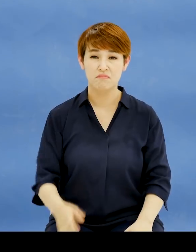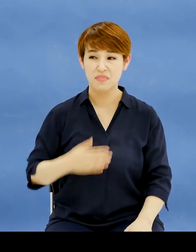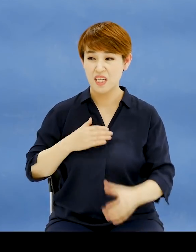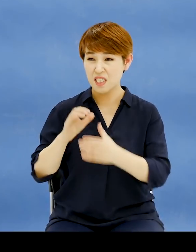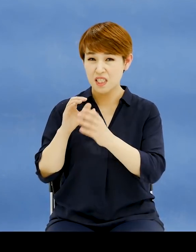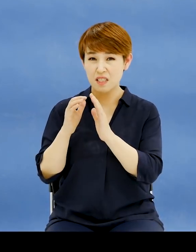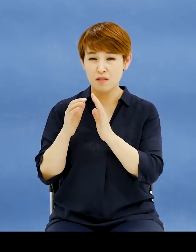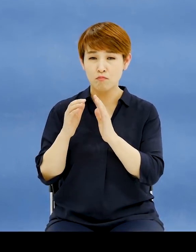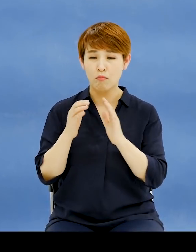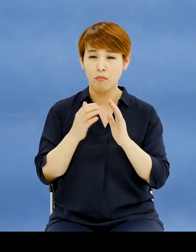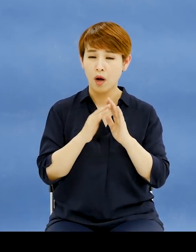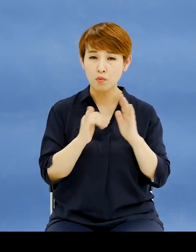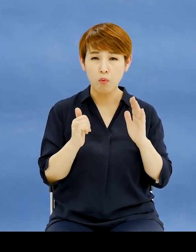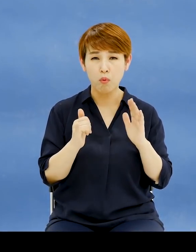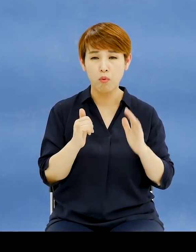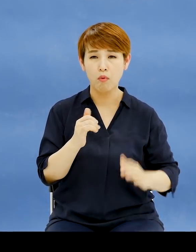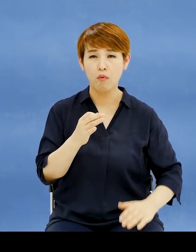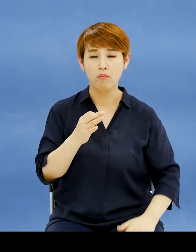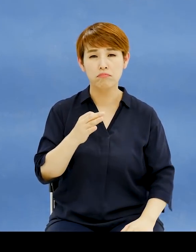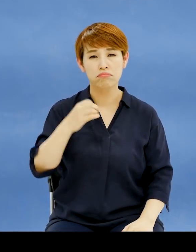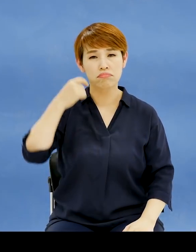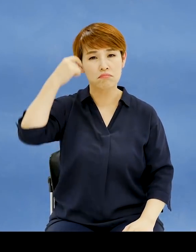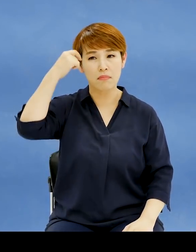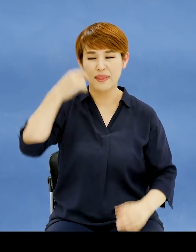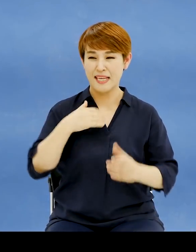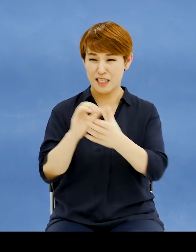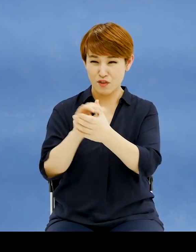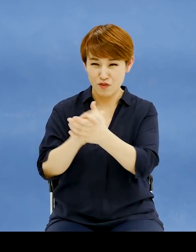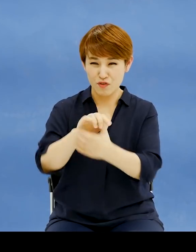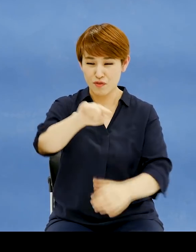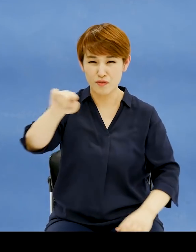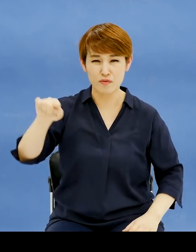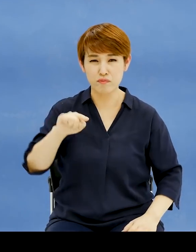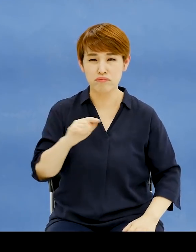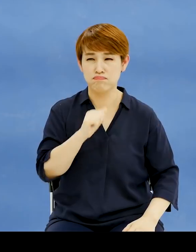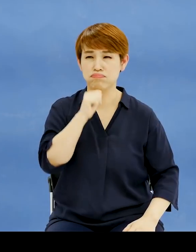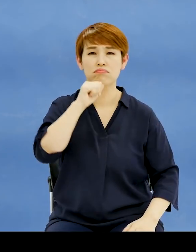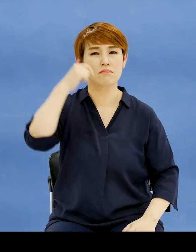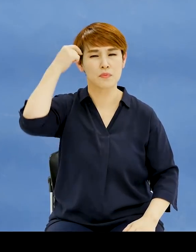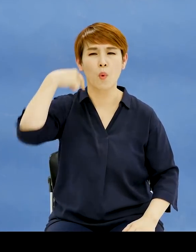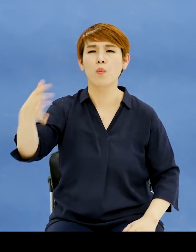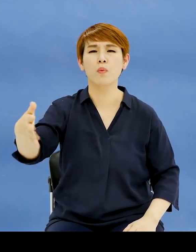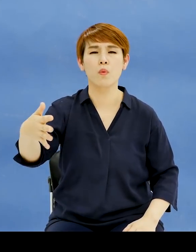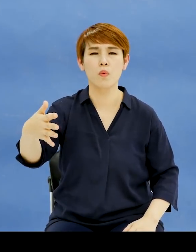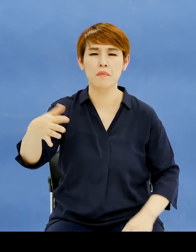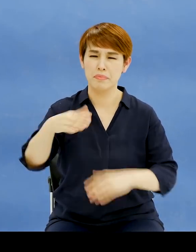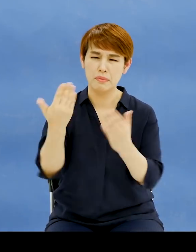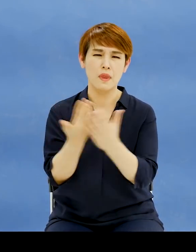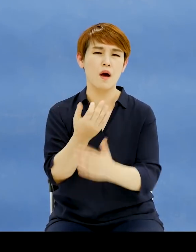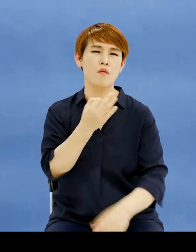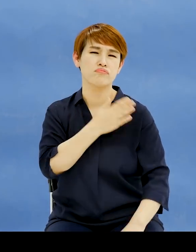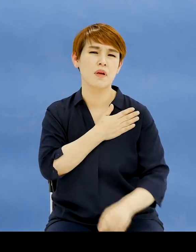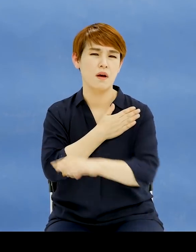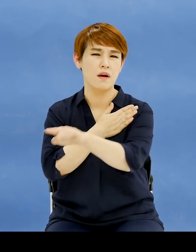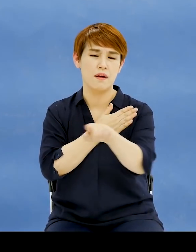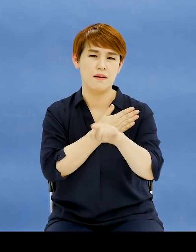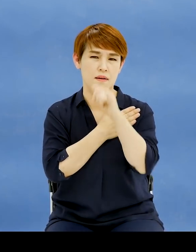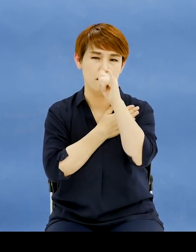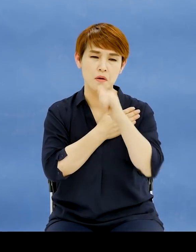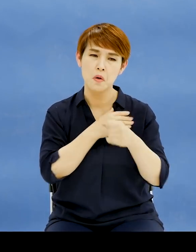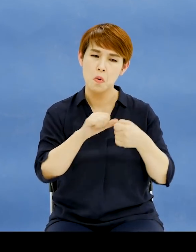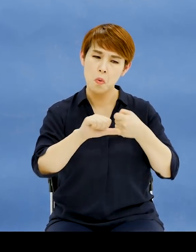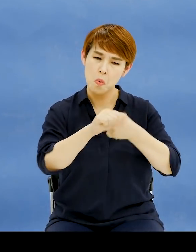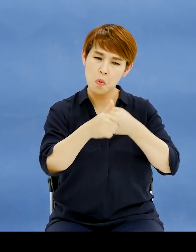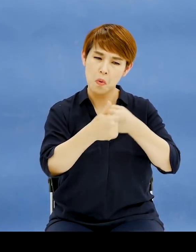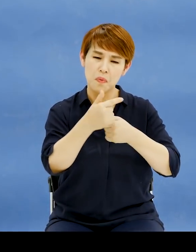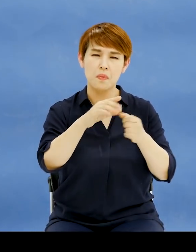친구들이라 이렇게 돈이 없다라는 개념이 없는 친구들이 많았어요. 그때가 사춘기 때예요? 네, 몇 살 때쯤이에요? 초등학교 한